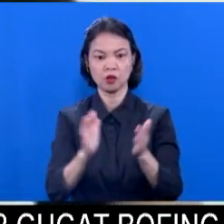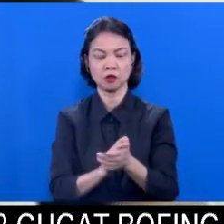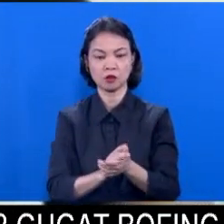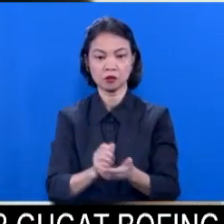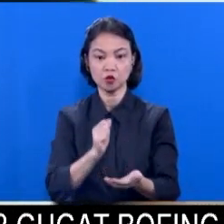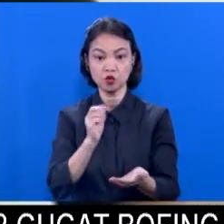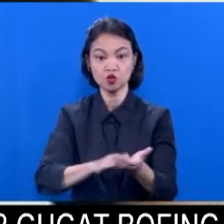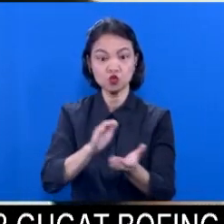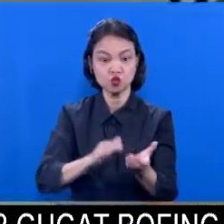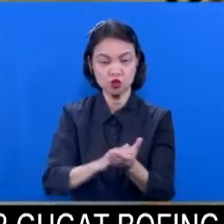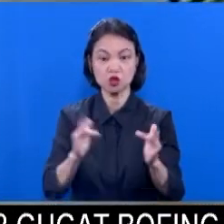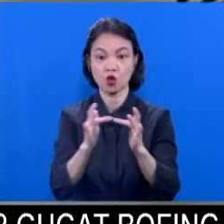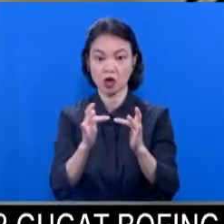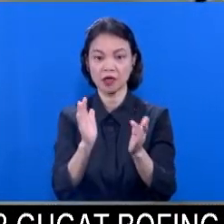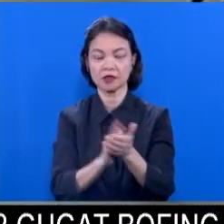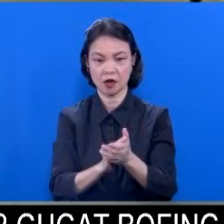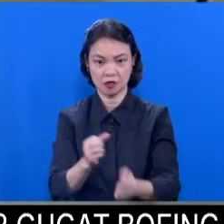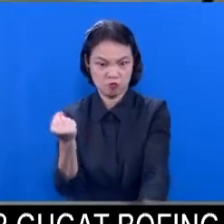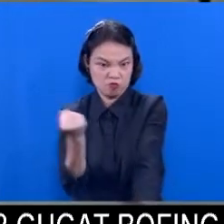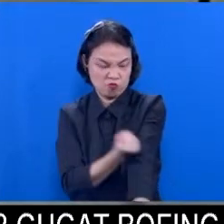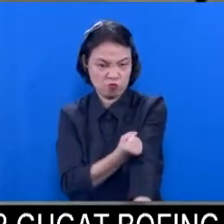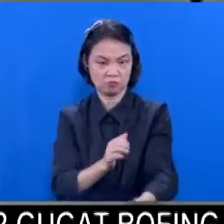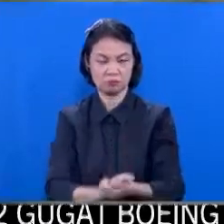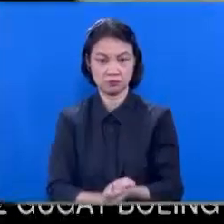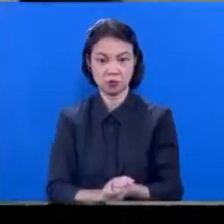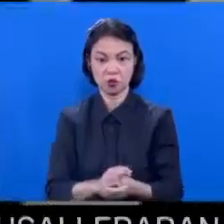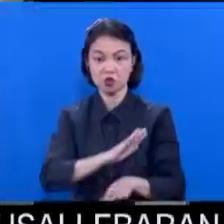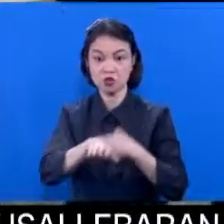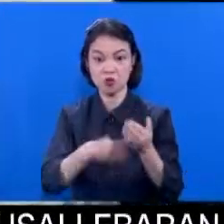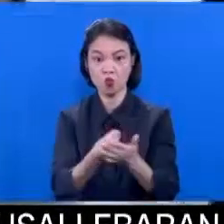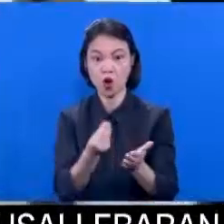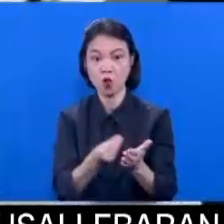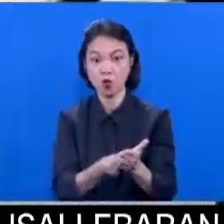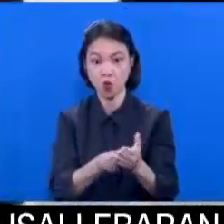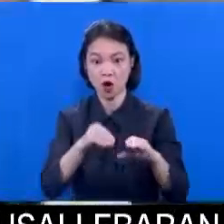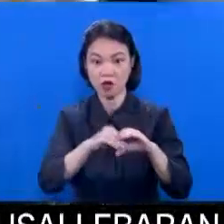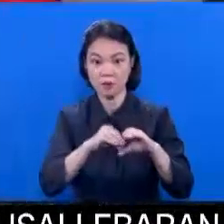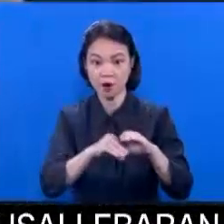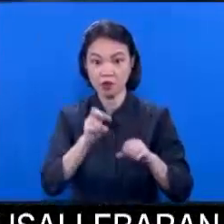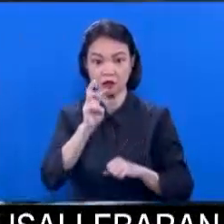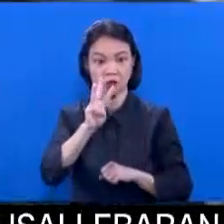korban mengetahui uang dalam tabungan 37 juta rupiah lenyap.